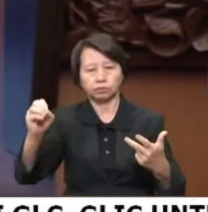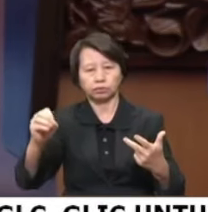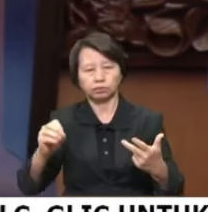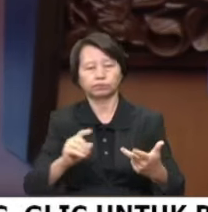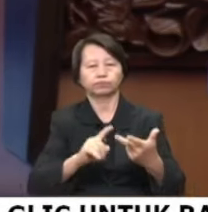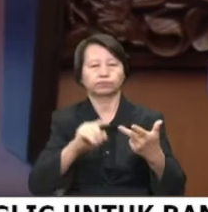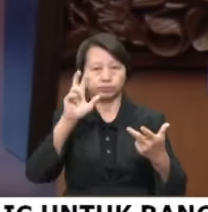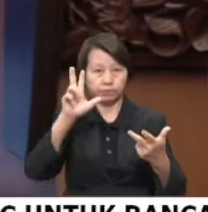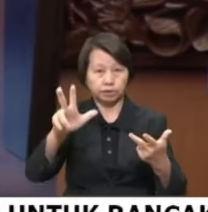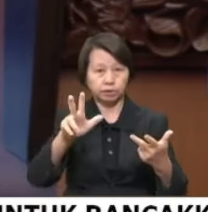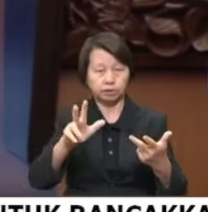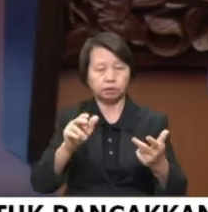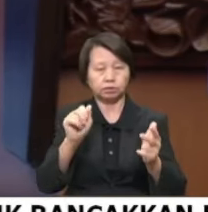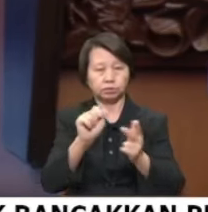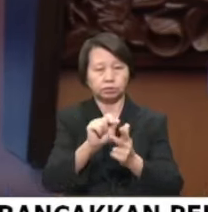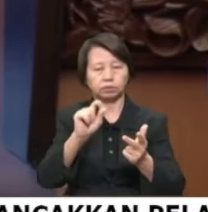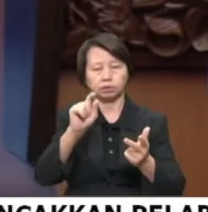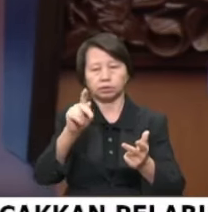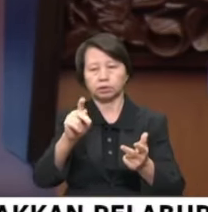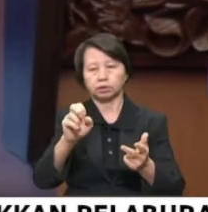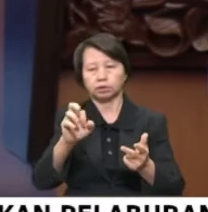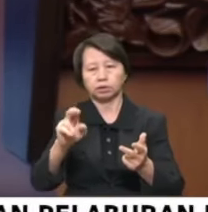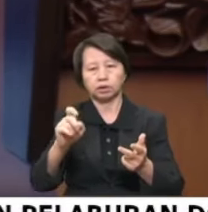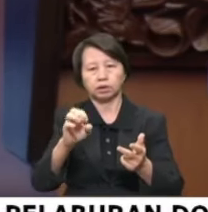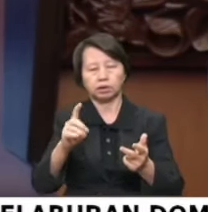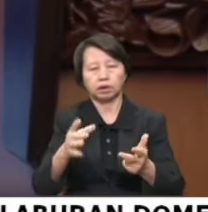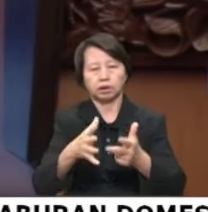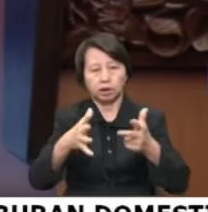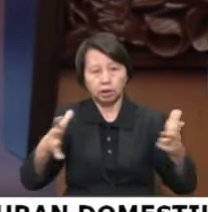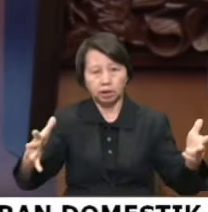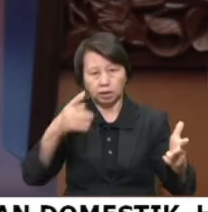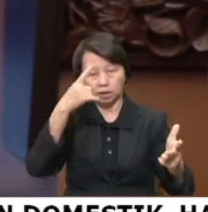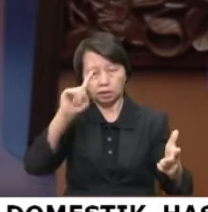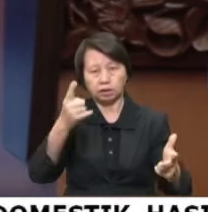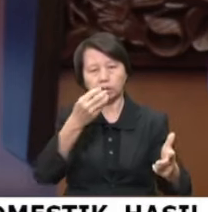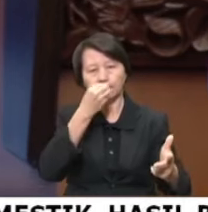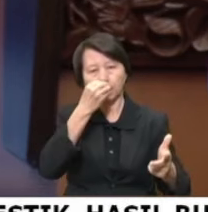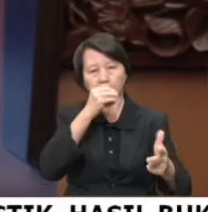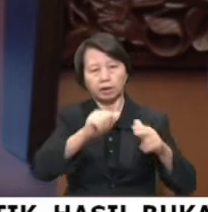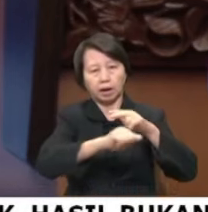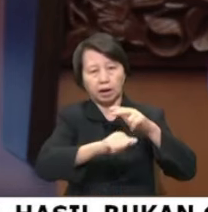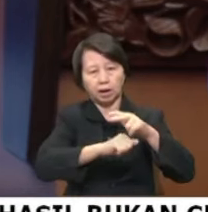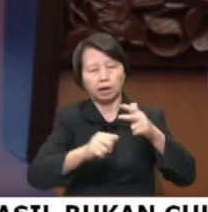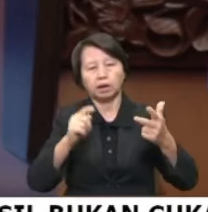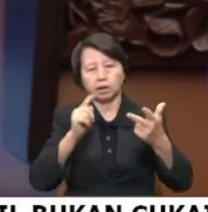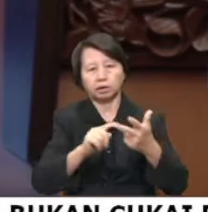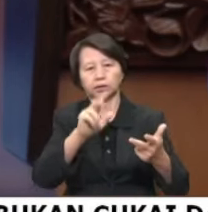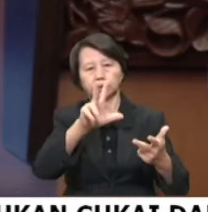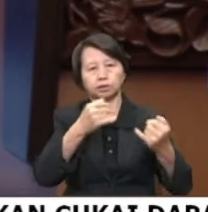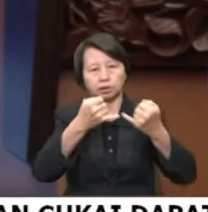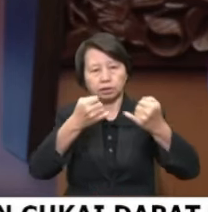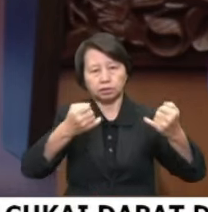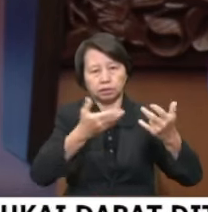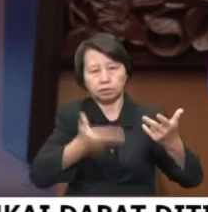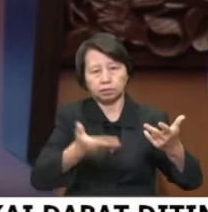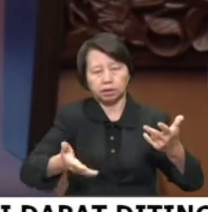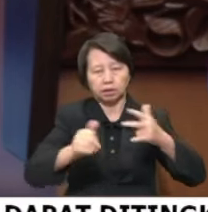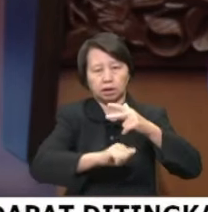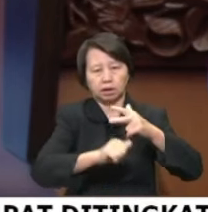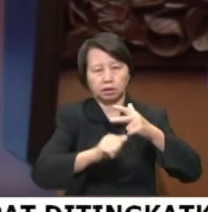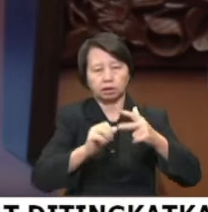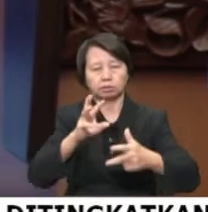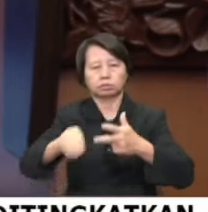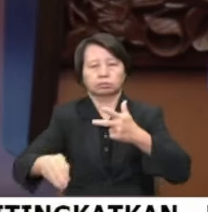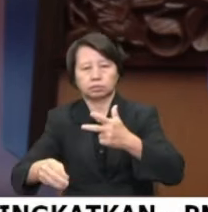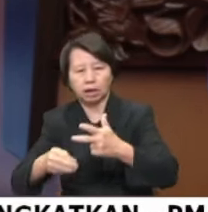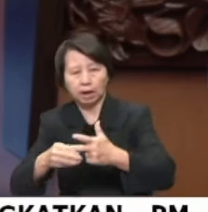ketiga, penggunaan kredit program SARA diperluas daripada hanya makanan asas kepada tiga kategori barangan asas tambahan,